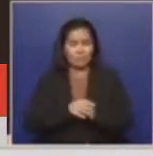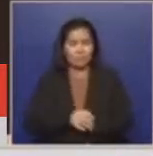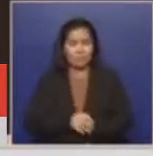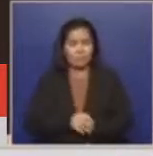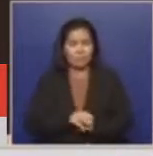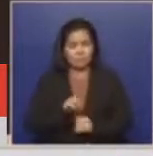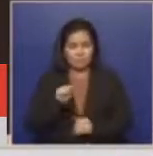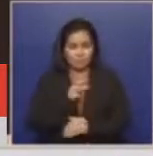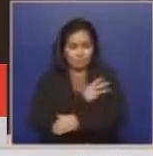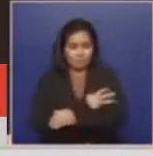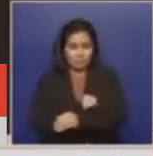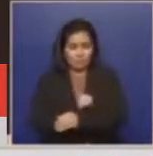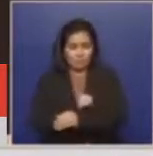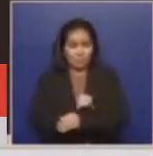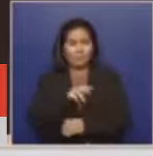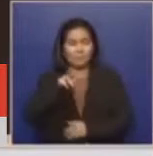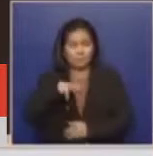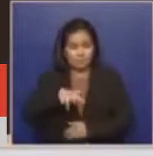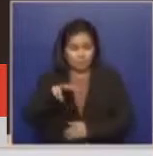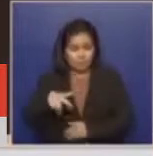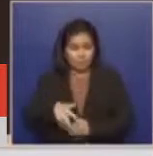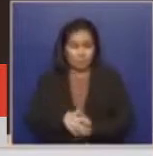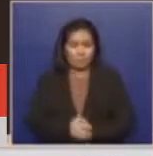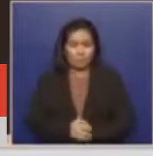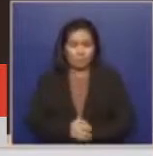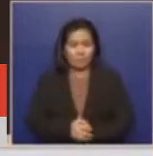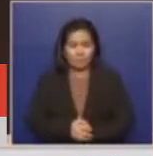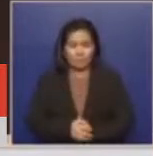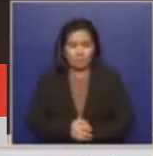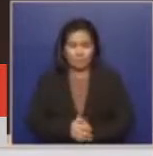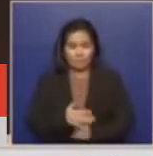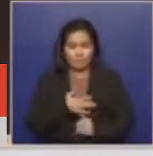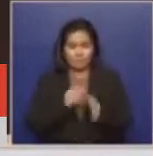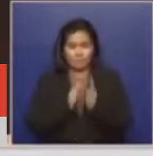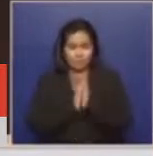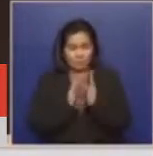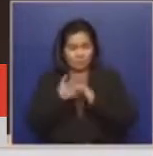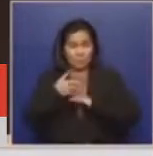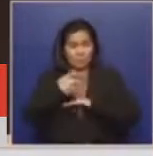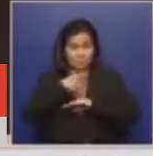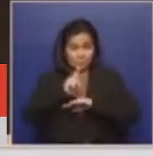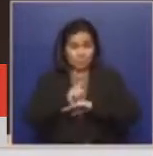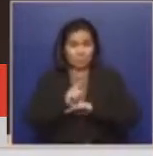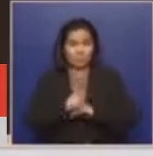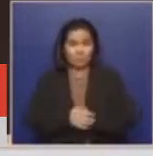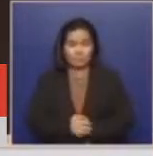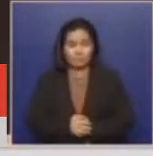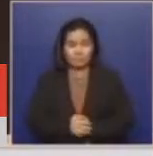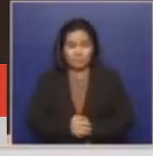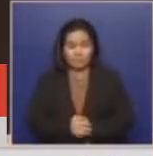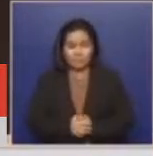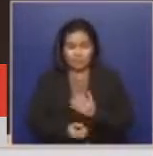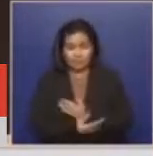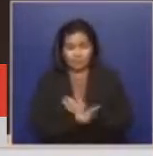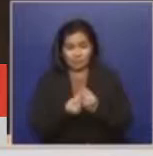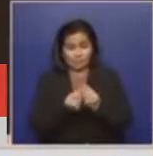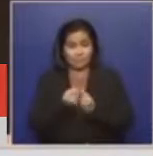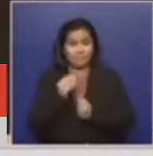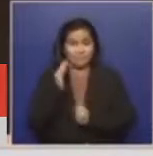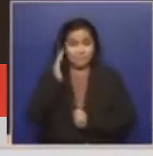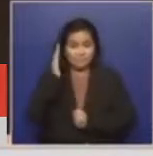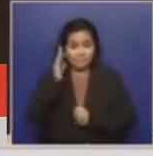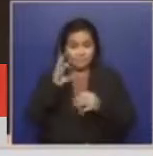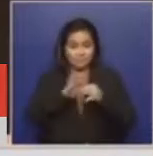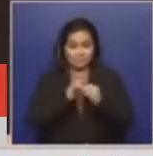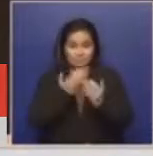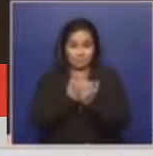เพื่อไทยก่อนอื่นต้องขอขอบคุณท่านประธานนะครับที่ให้โอกาสผมมาอภิปรายงบประมา